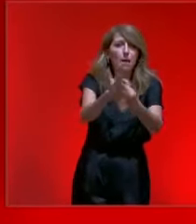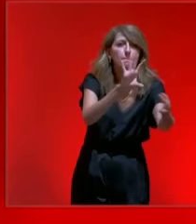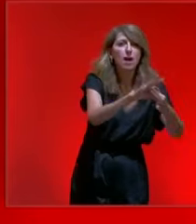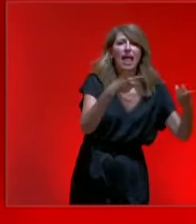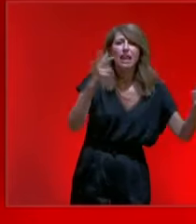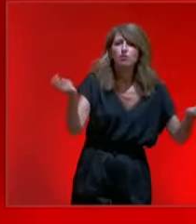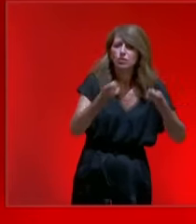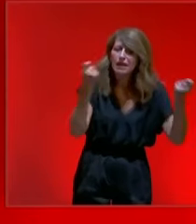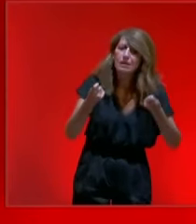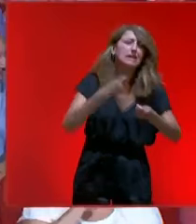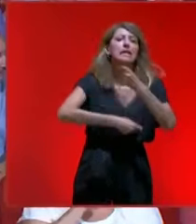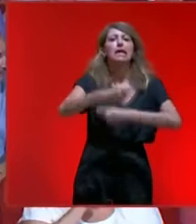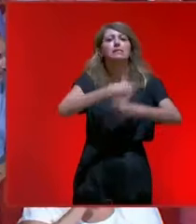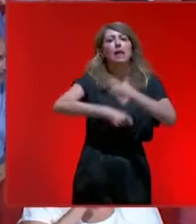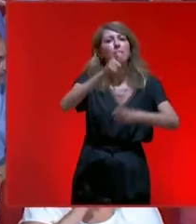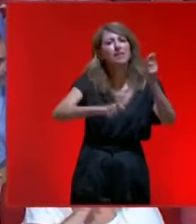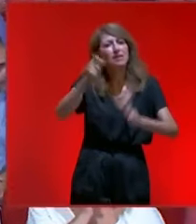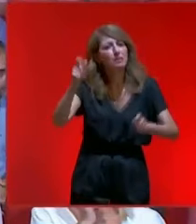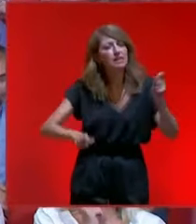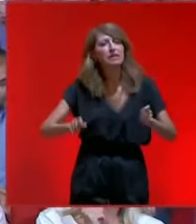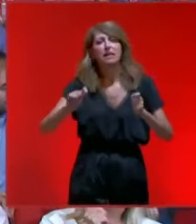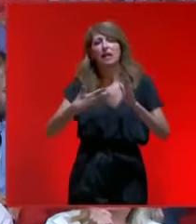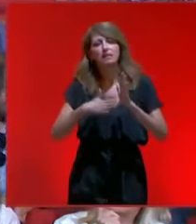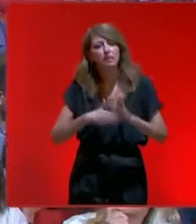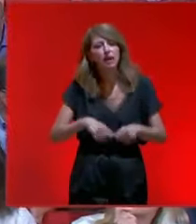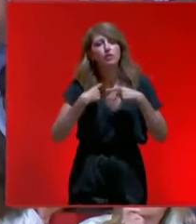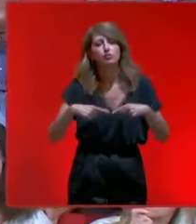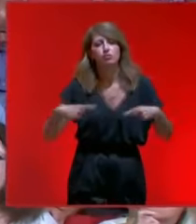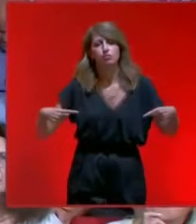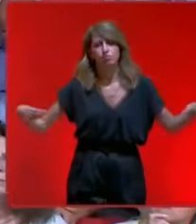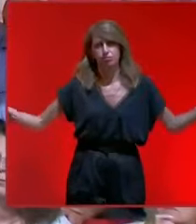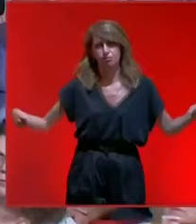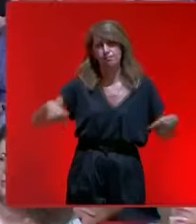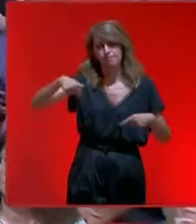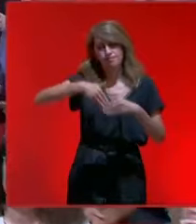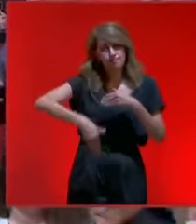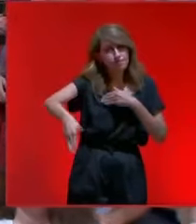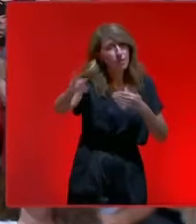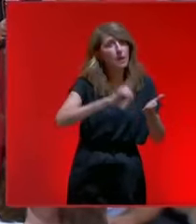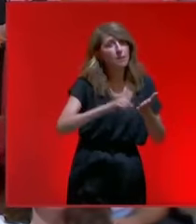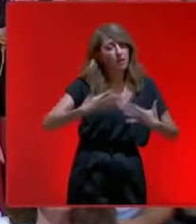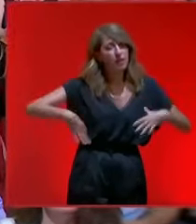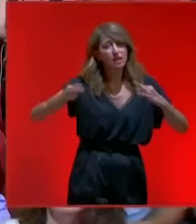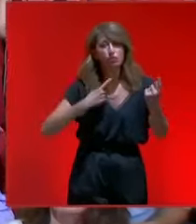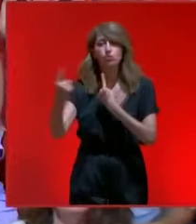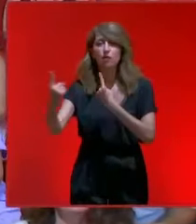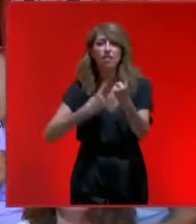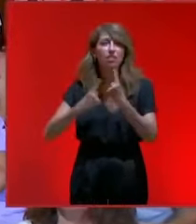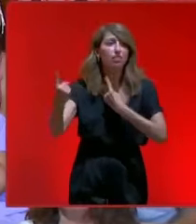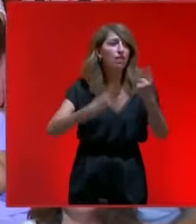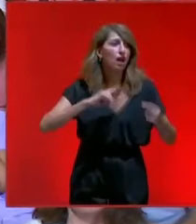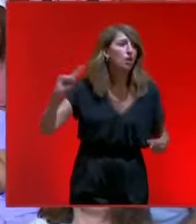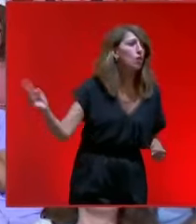χωρίς διάλογο, ο οποίος πρέπει εν ώψη του εκτάκτου συνεδρίου μας να ξεκινήσει με όλους τους μαζικούς φορείς, τις επαγγελματικές